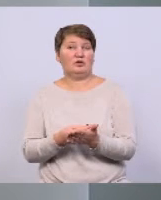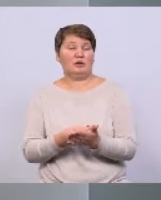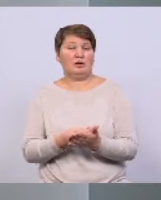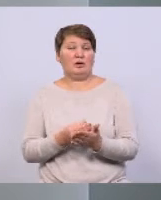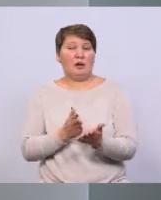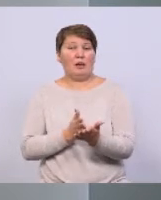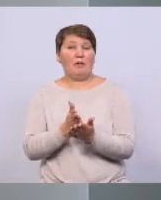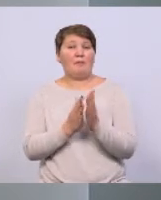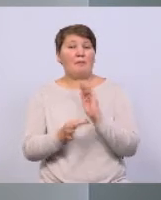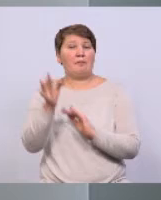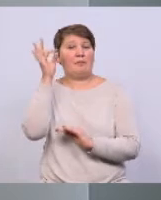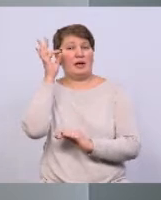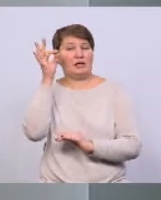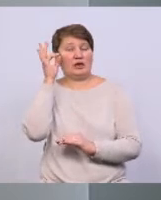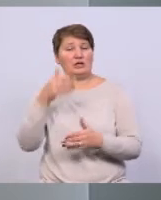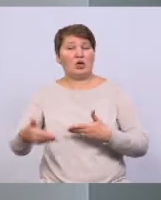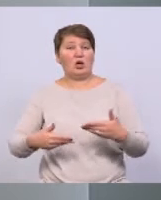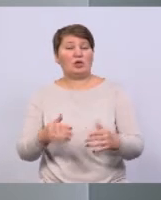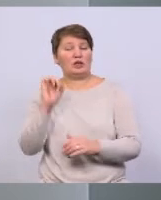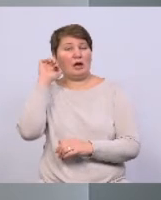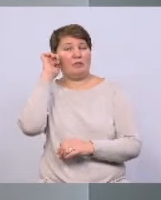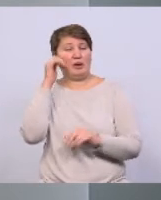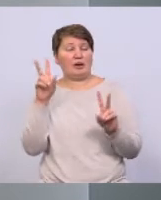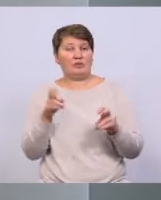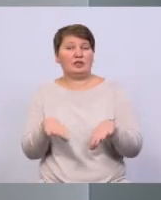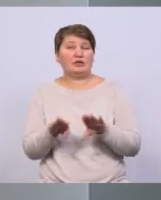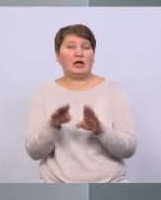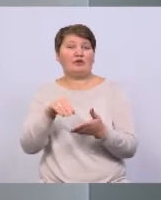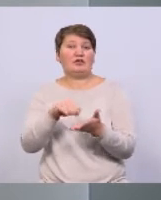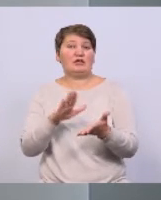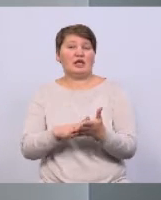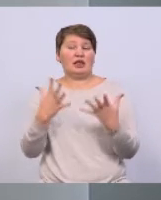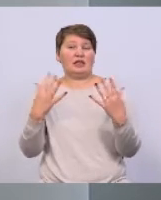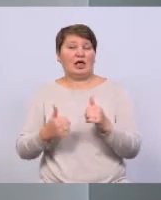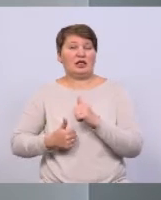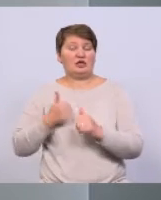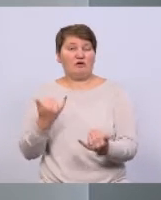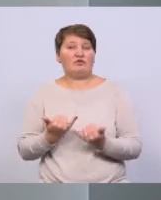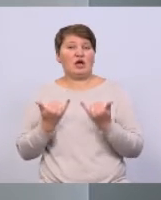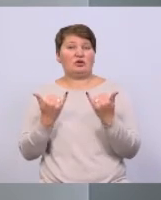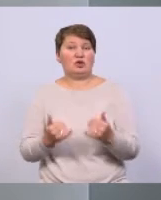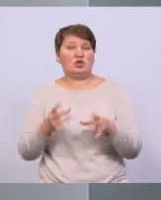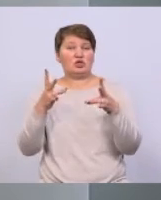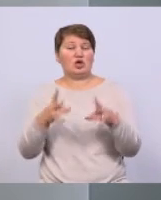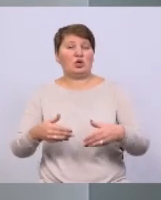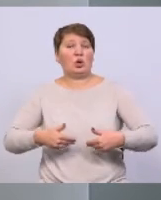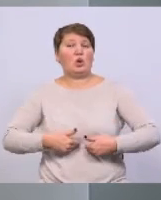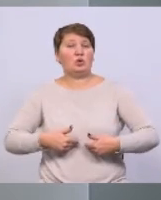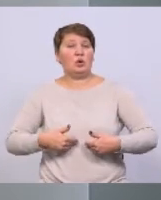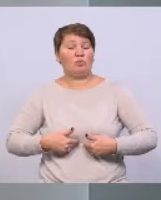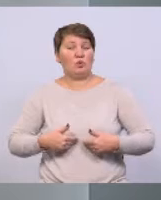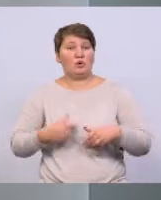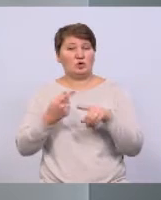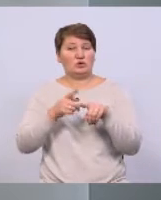Панахида, віче реквієм та хода пам'яті. Так у Франківську відзначатимуть День гідності та вшановуватимуть жертв Голодомору. Зокрема,